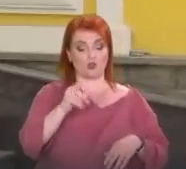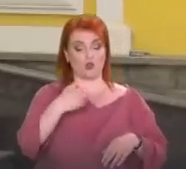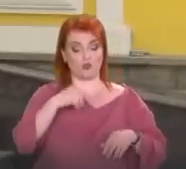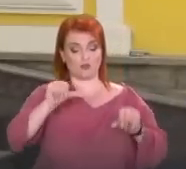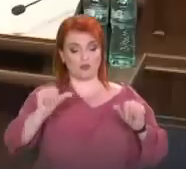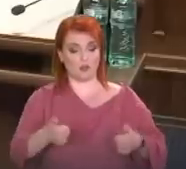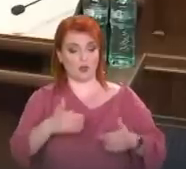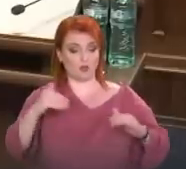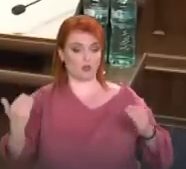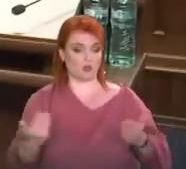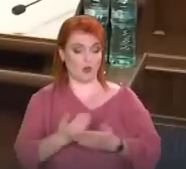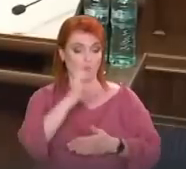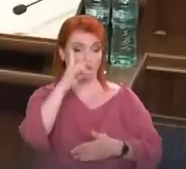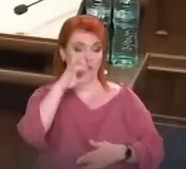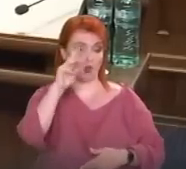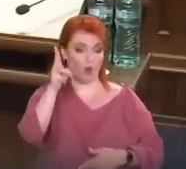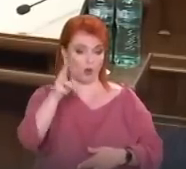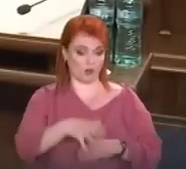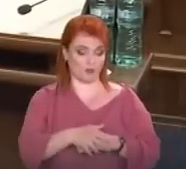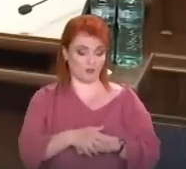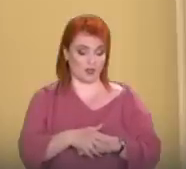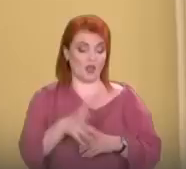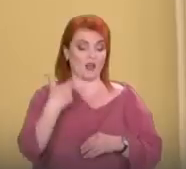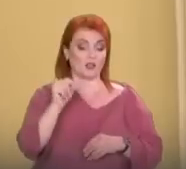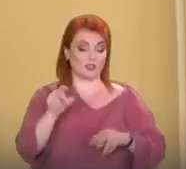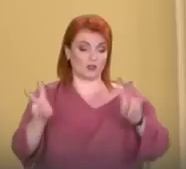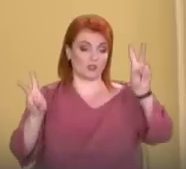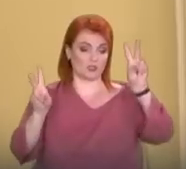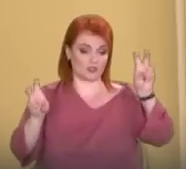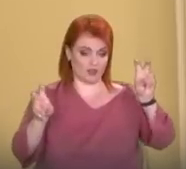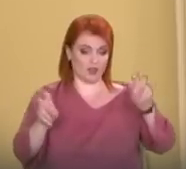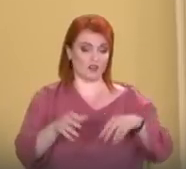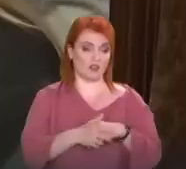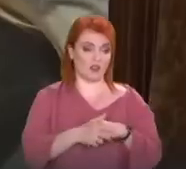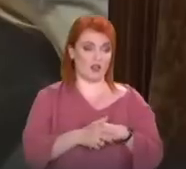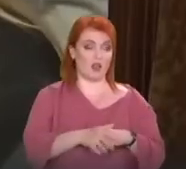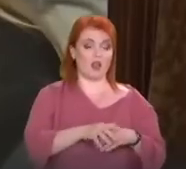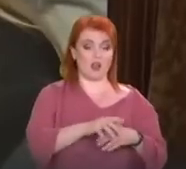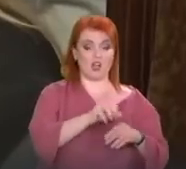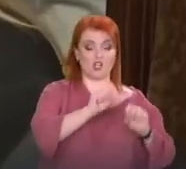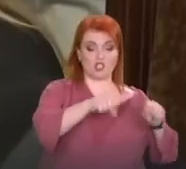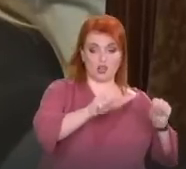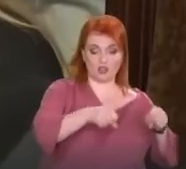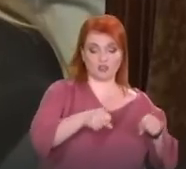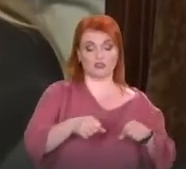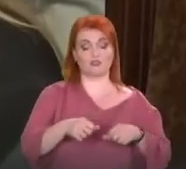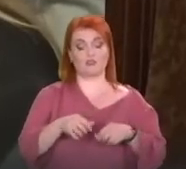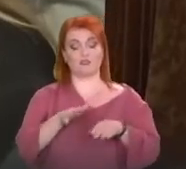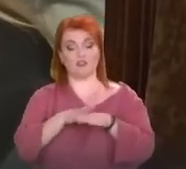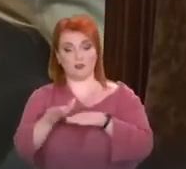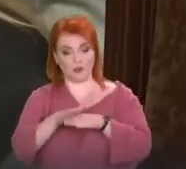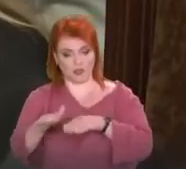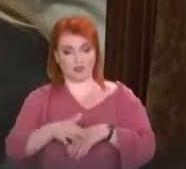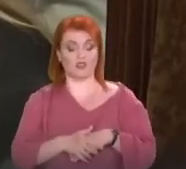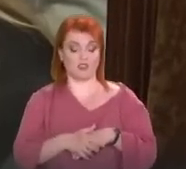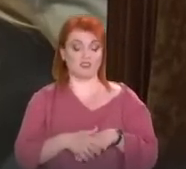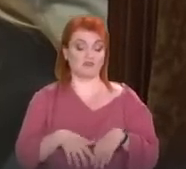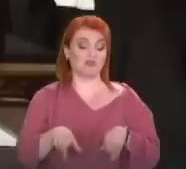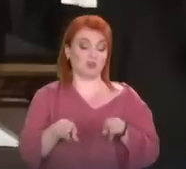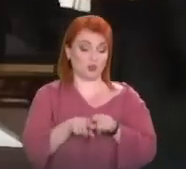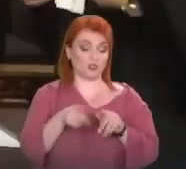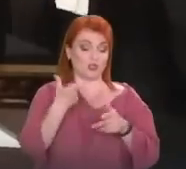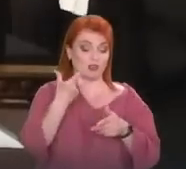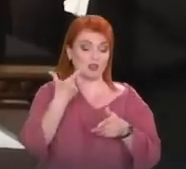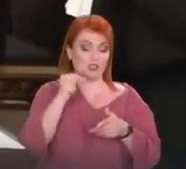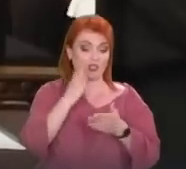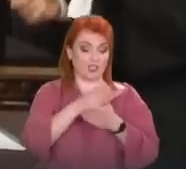declarat neconstituțional partidul politic Șor în urma sesizării depuse de guvern. Judecătorul judecătorii au constatat că formațiunea politică a acționat în